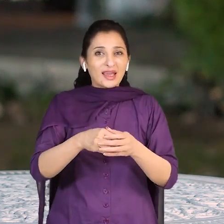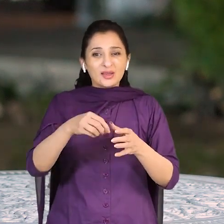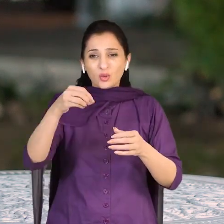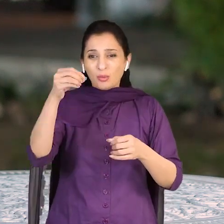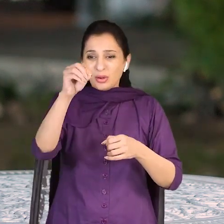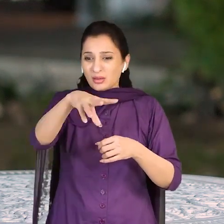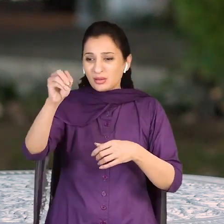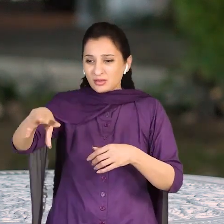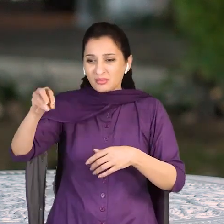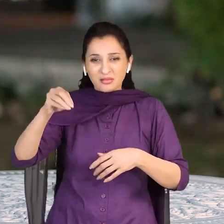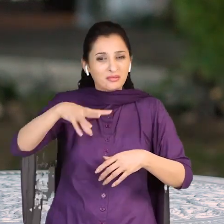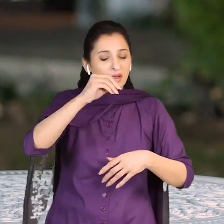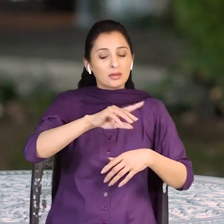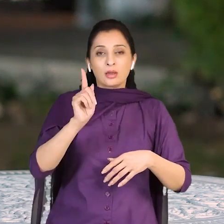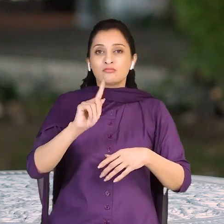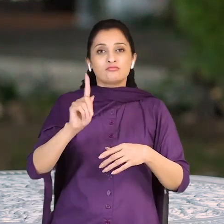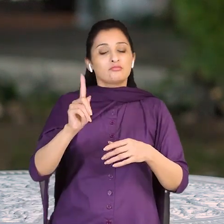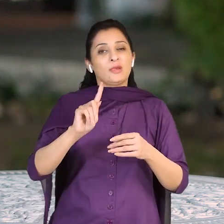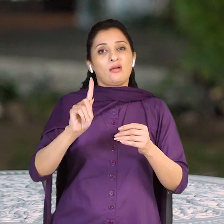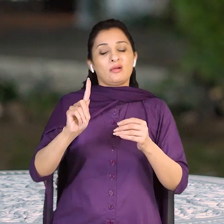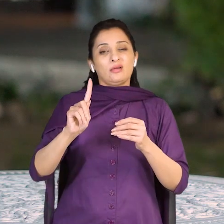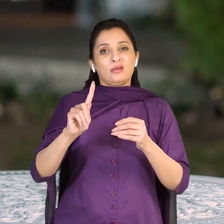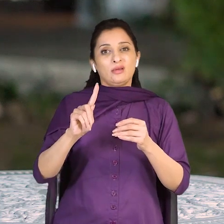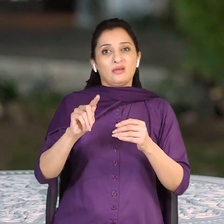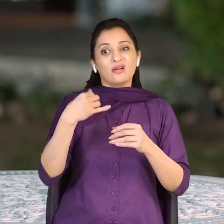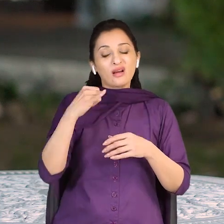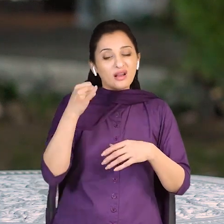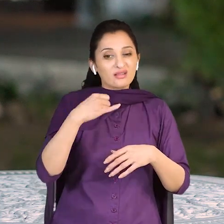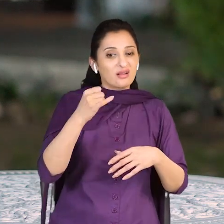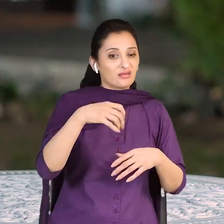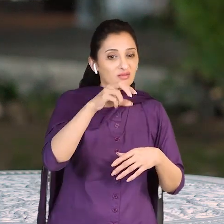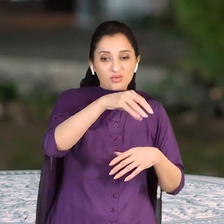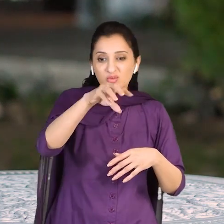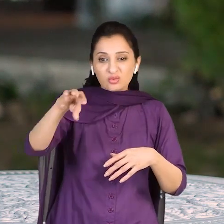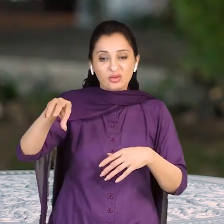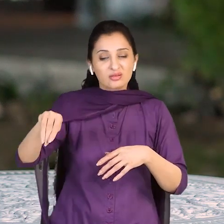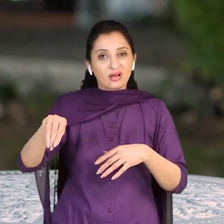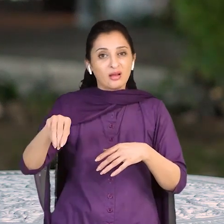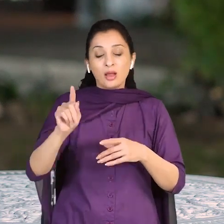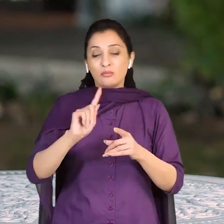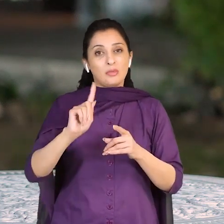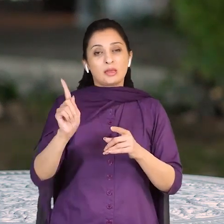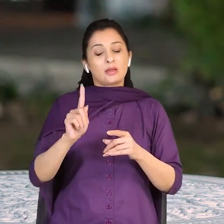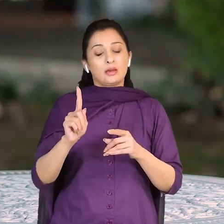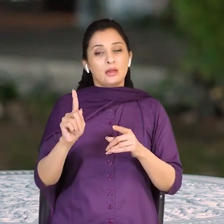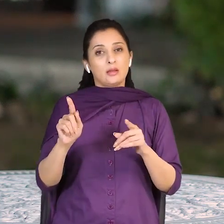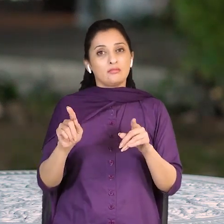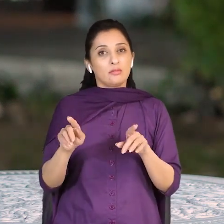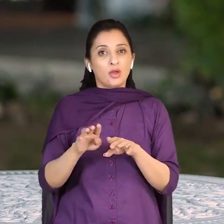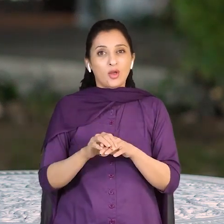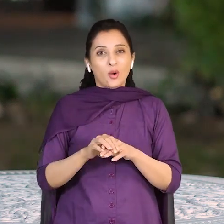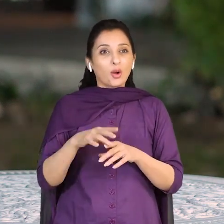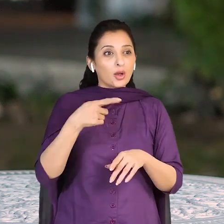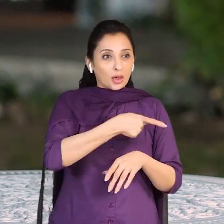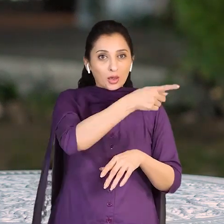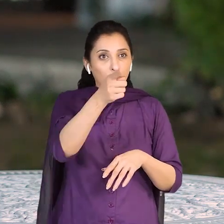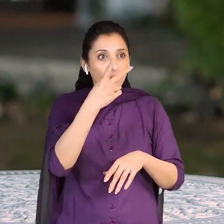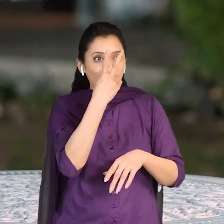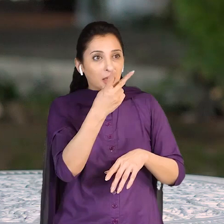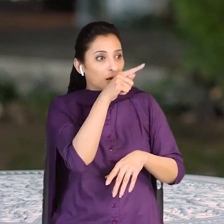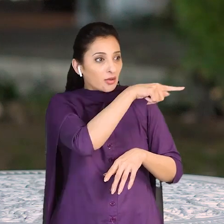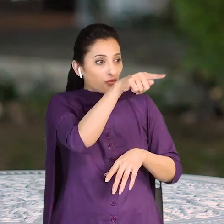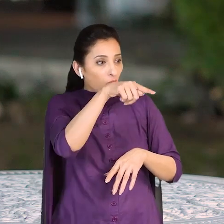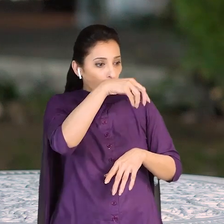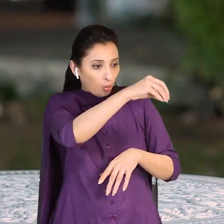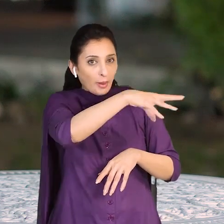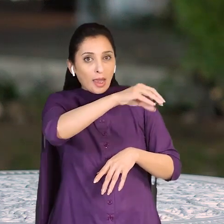और लिटरिंग जब आप इन जगहों को विज़िट करें तो प्लीज़ इन 2 चीज़ों से किसी को भी देखें या ख़ुद भी जो है इन चीज़ों